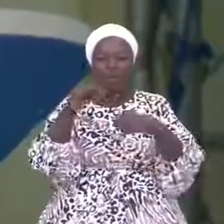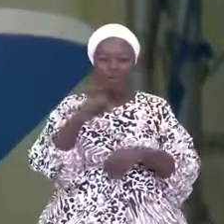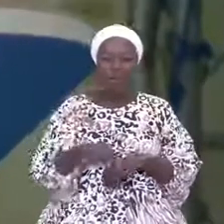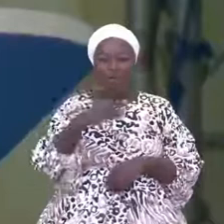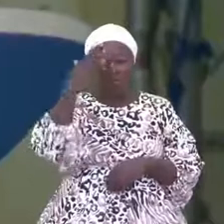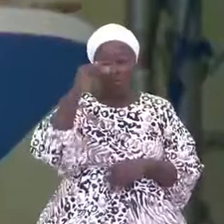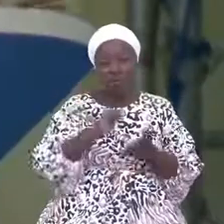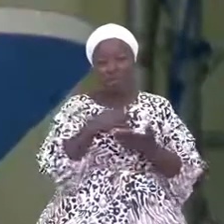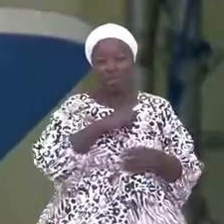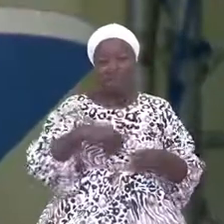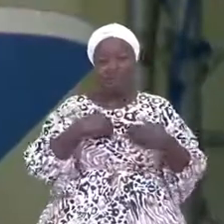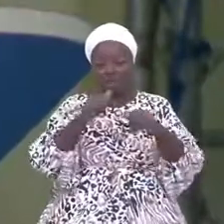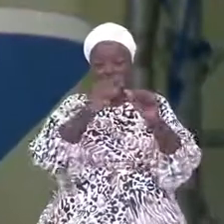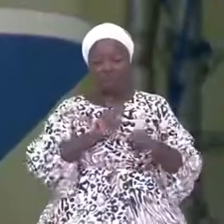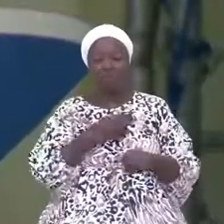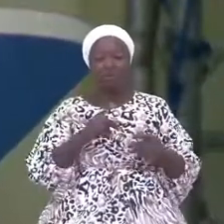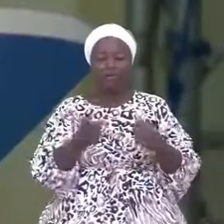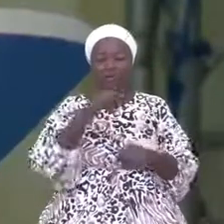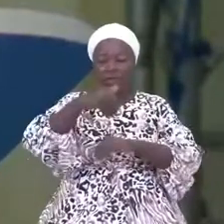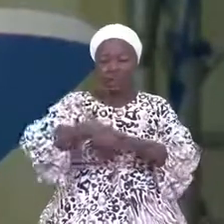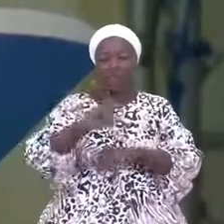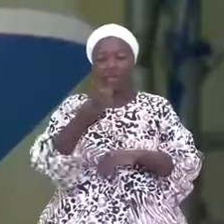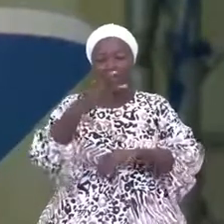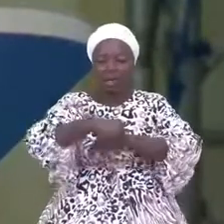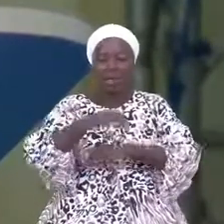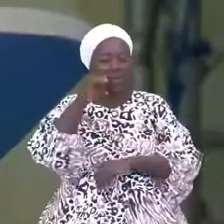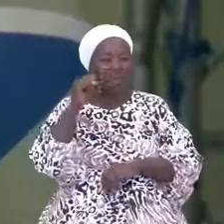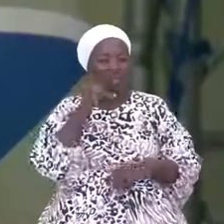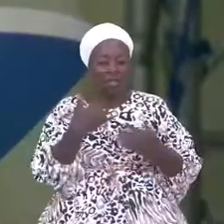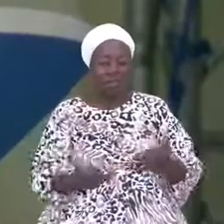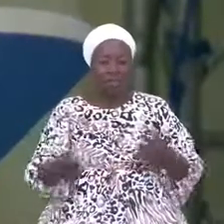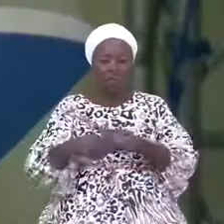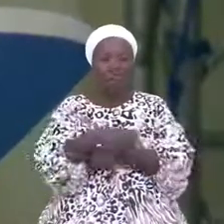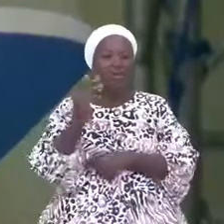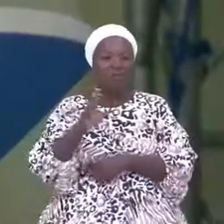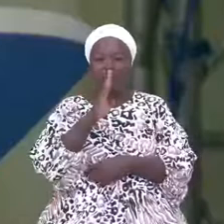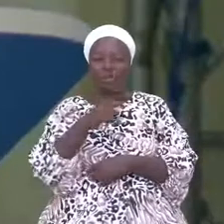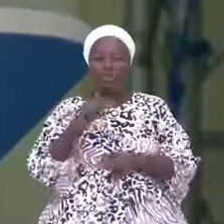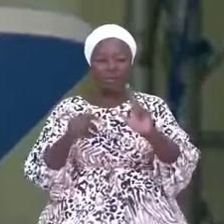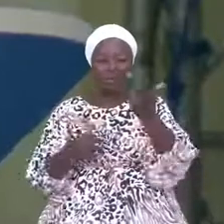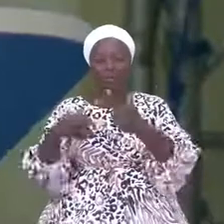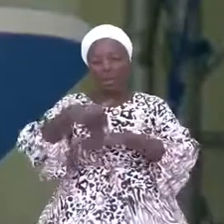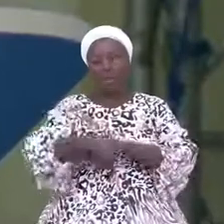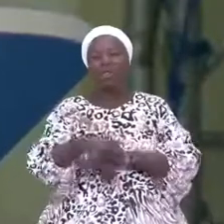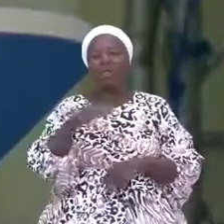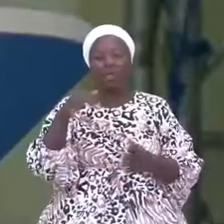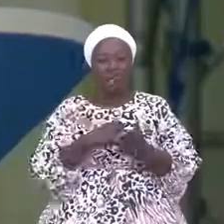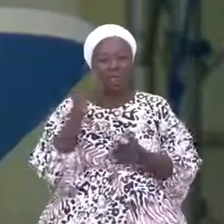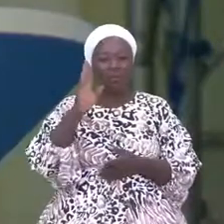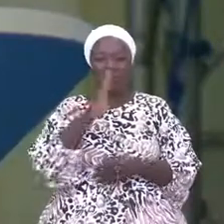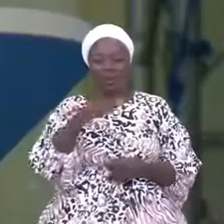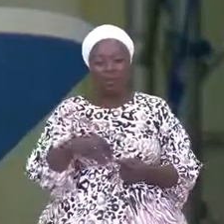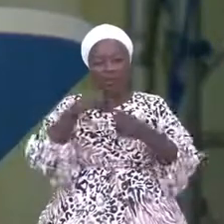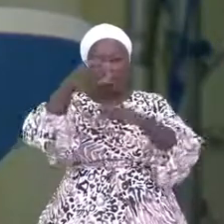Et cette pluie de miracles descendra. Dieu nous a bénis la première nuit, la deuxième nuit hier, aujourd'hui